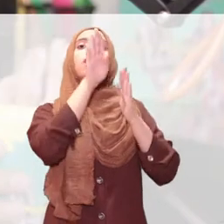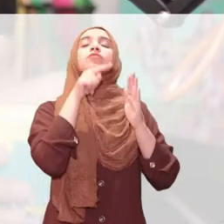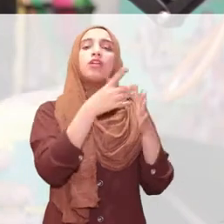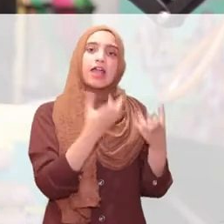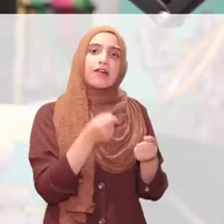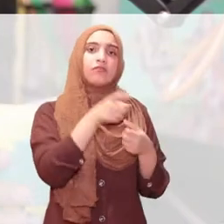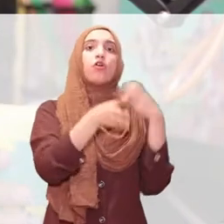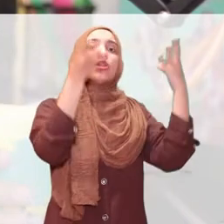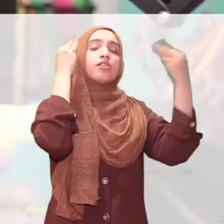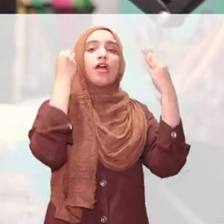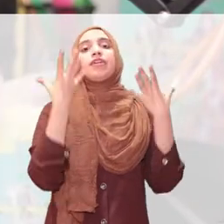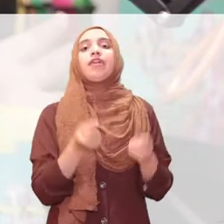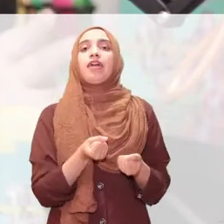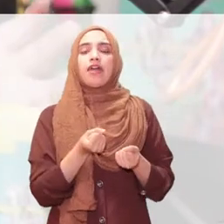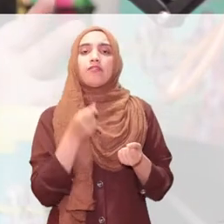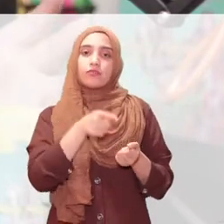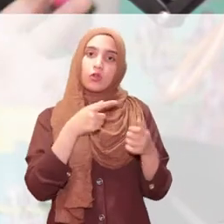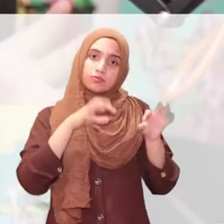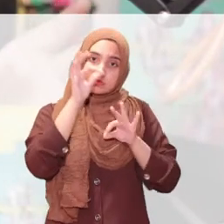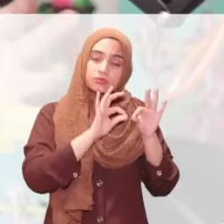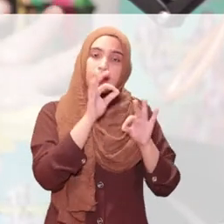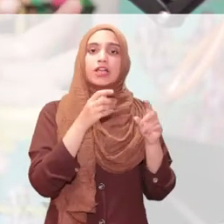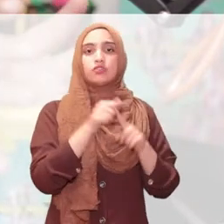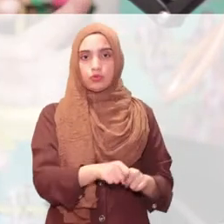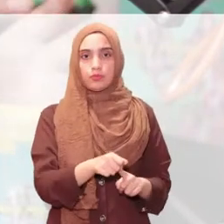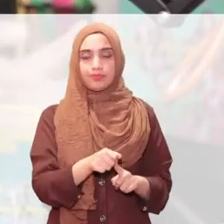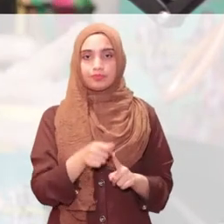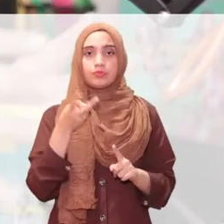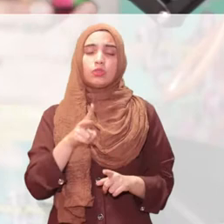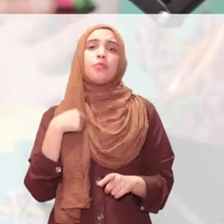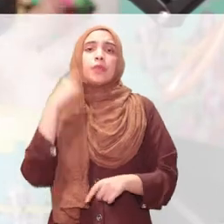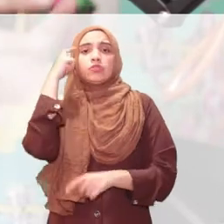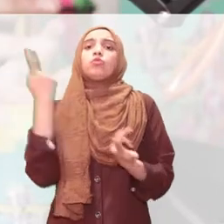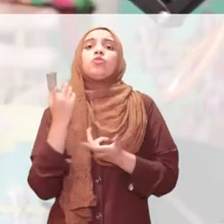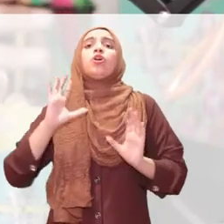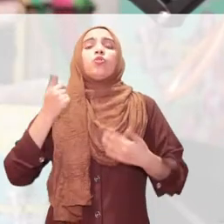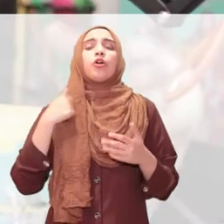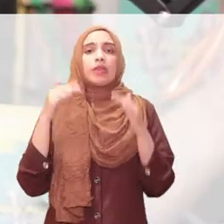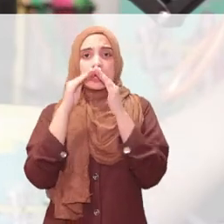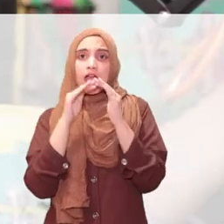रूम से v5 प्लस